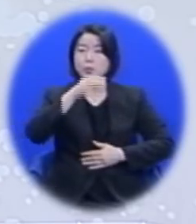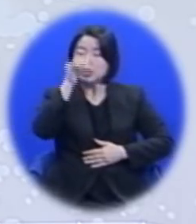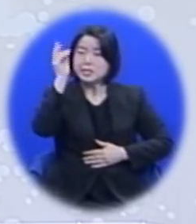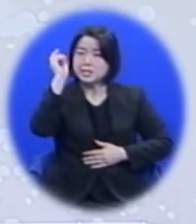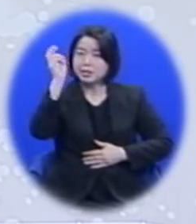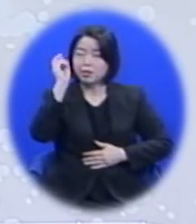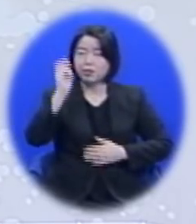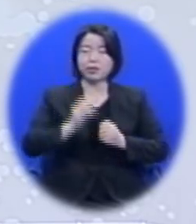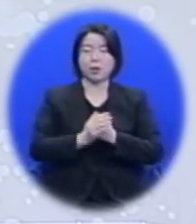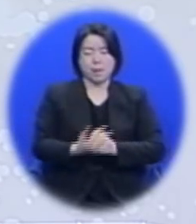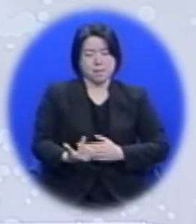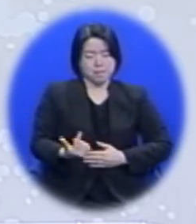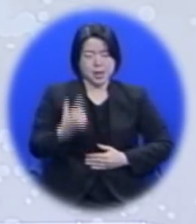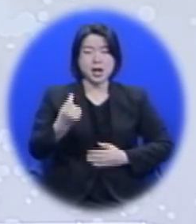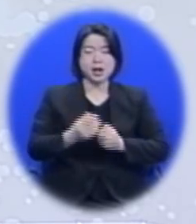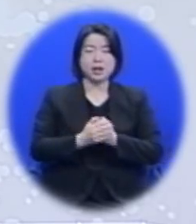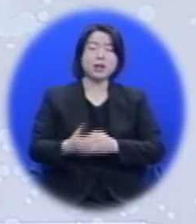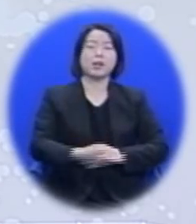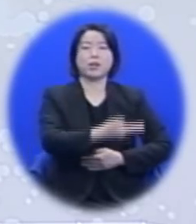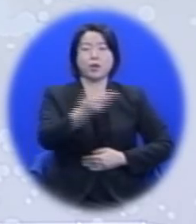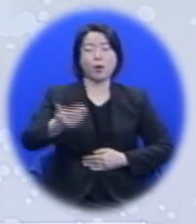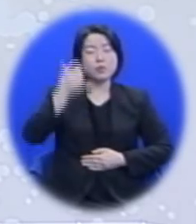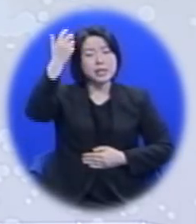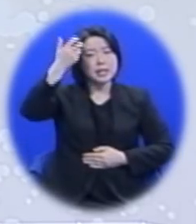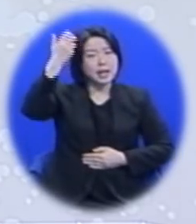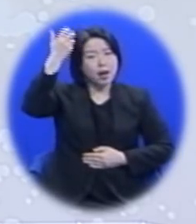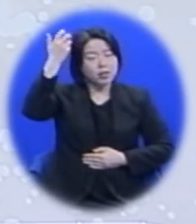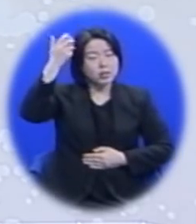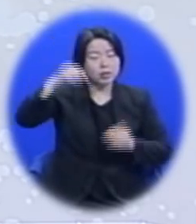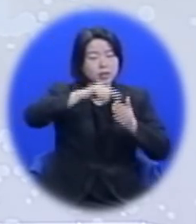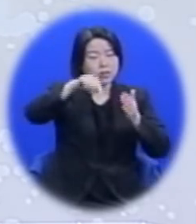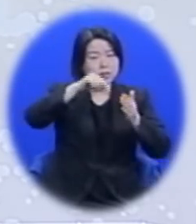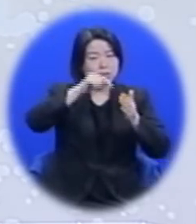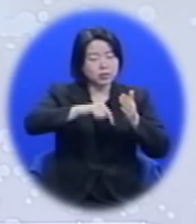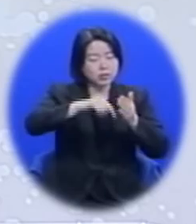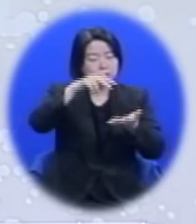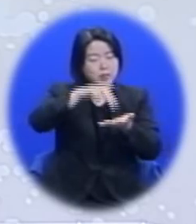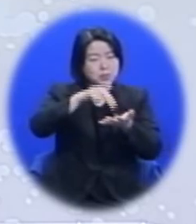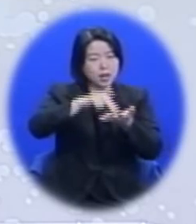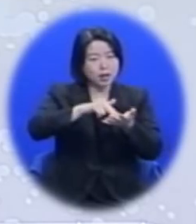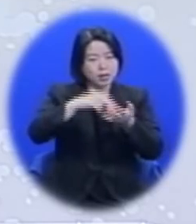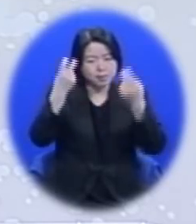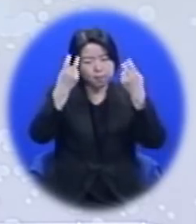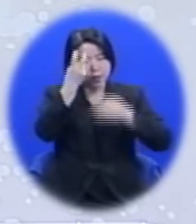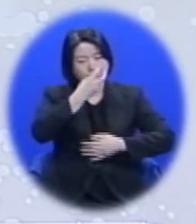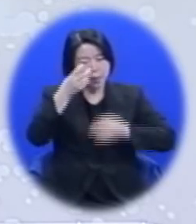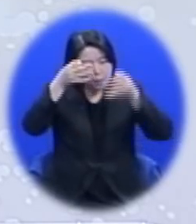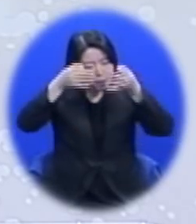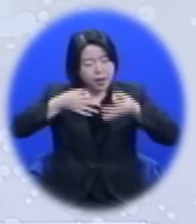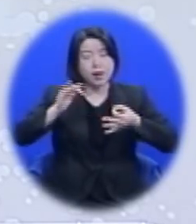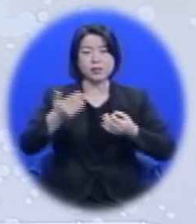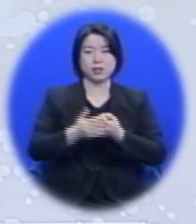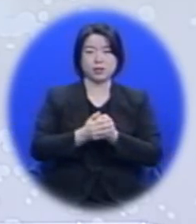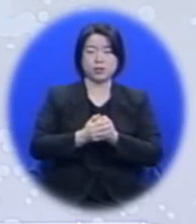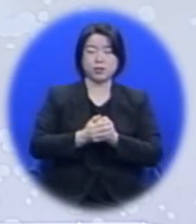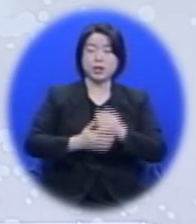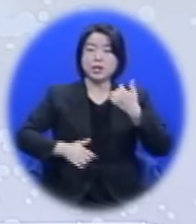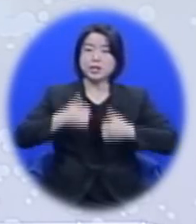겁니다. 빨리 여러분의 영적인 상태를 점검해야 합니다. 기쁨 없이 사는 것을